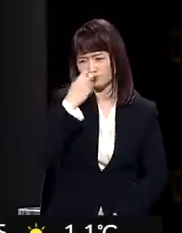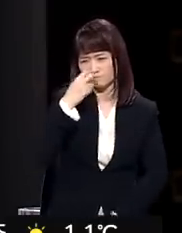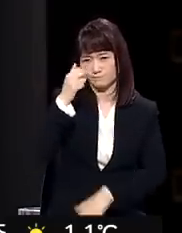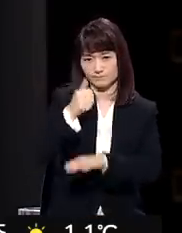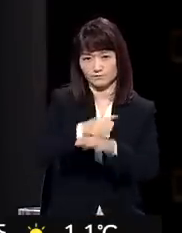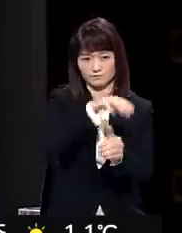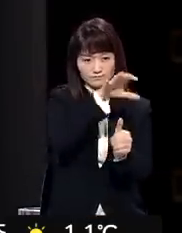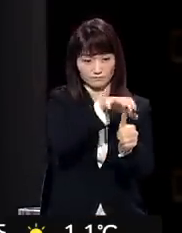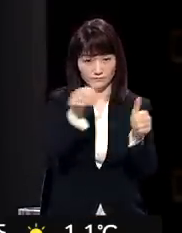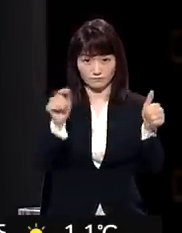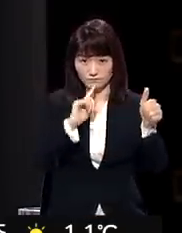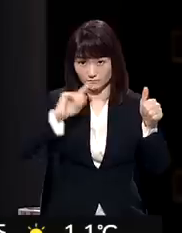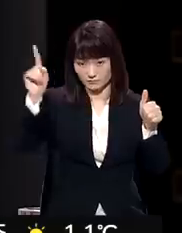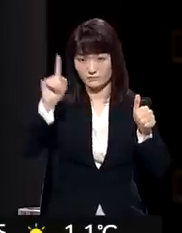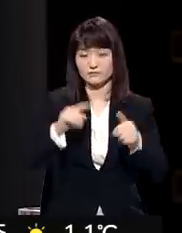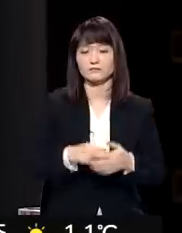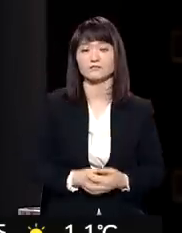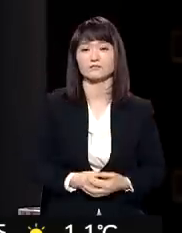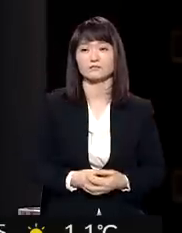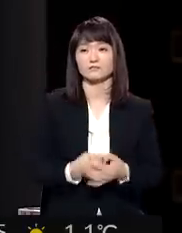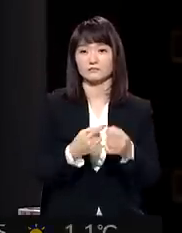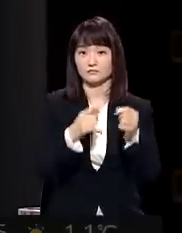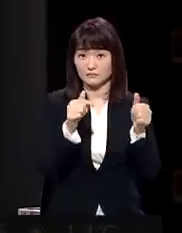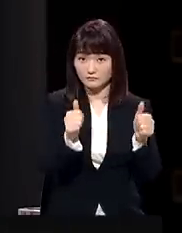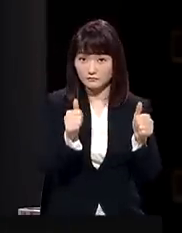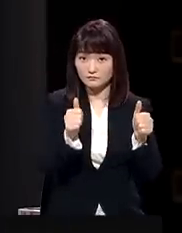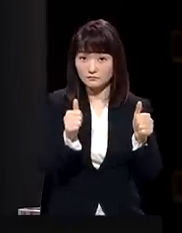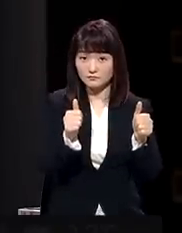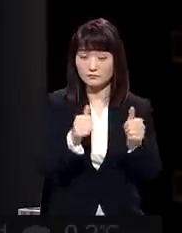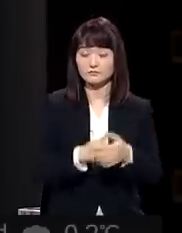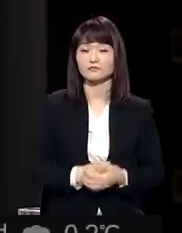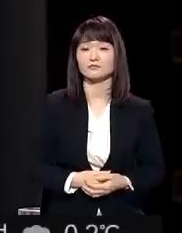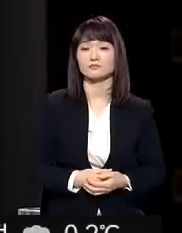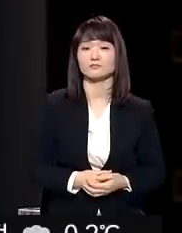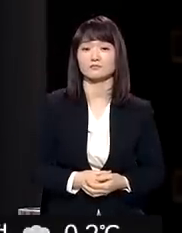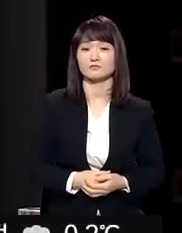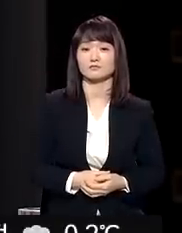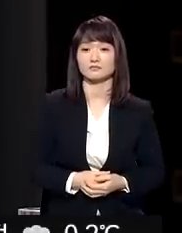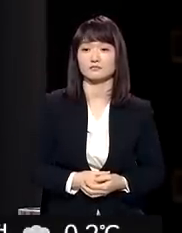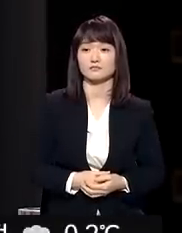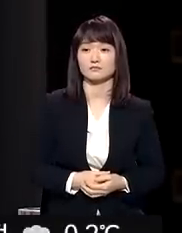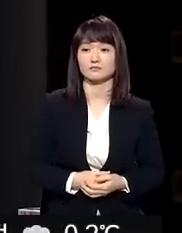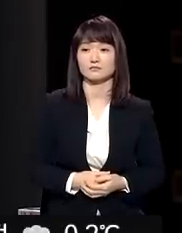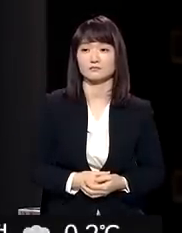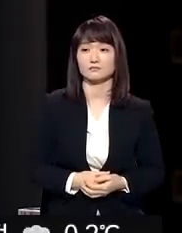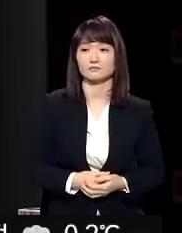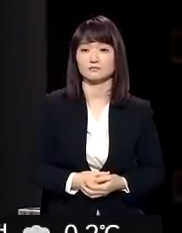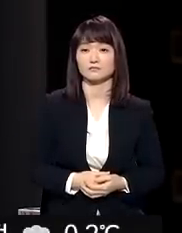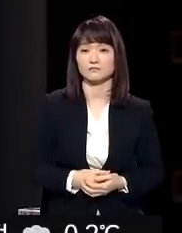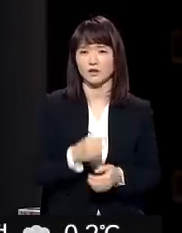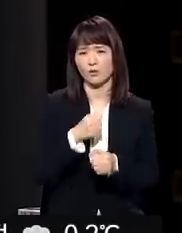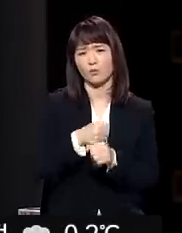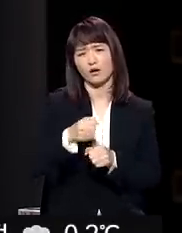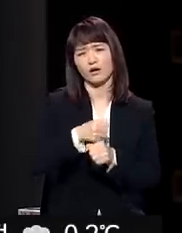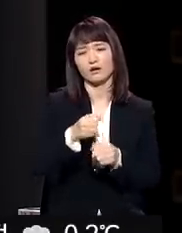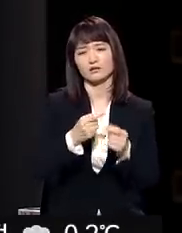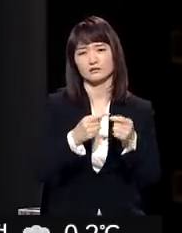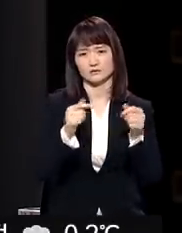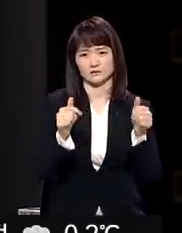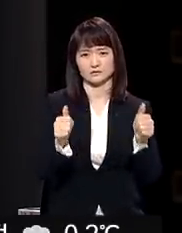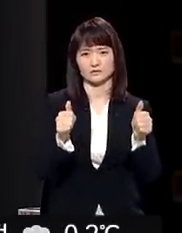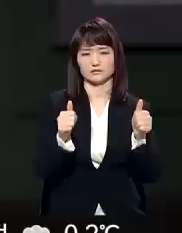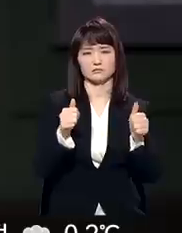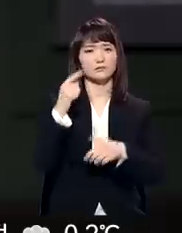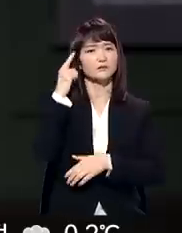결국 구속 기소를 했습니다 자 그래서 1심 1심 재판이 열렸는데 아 또 이게 정말 상당합니다 1심